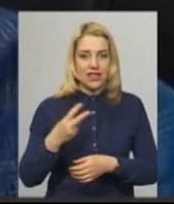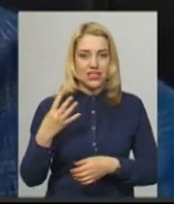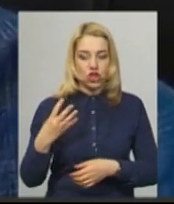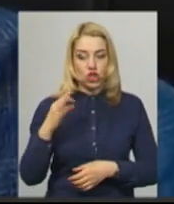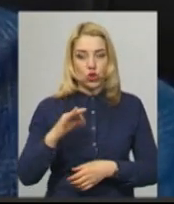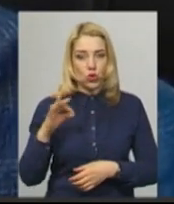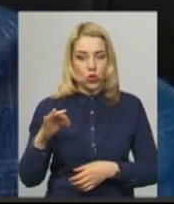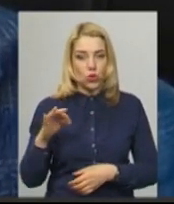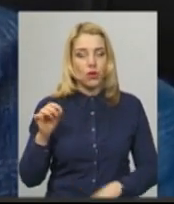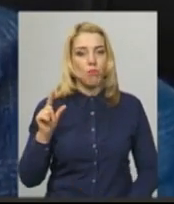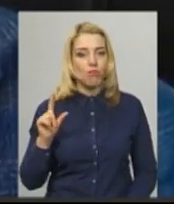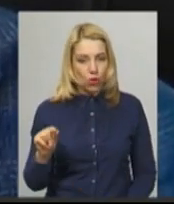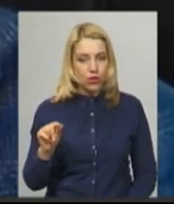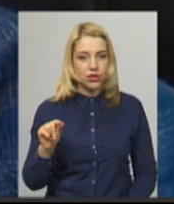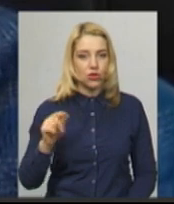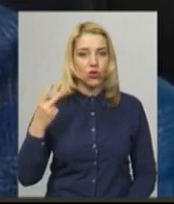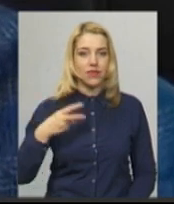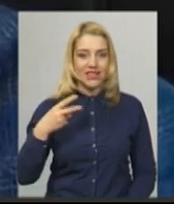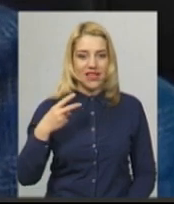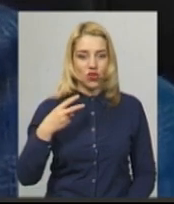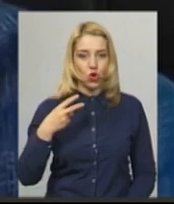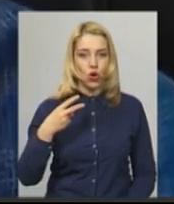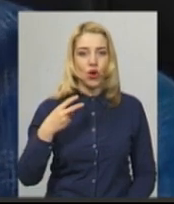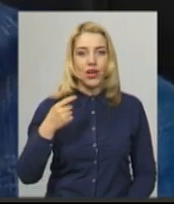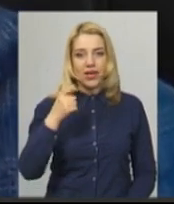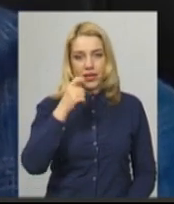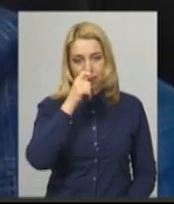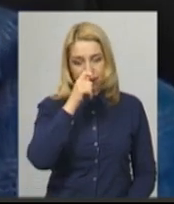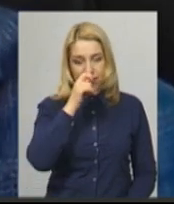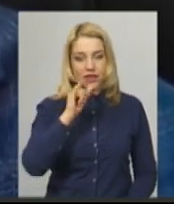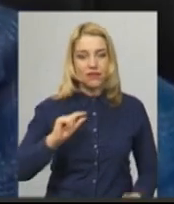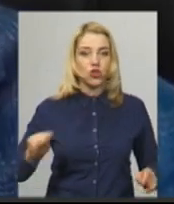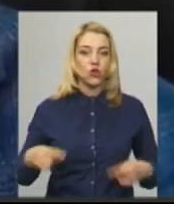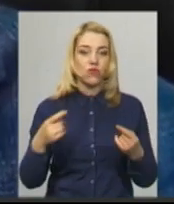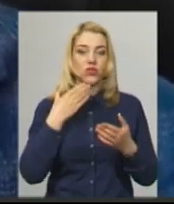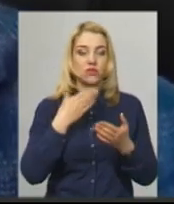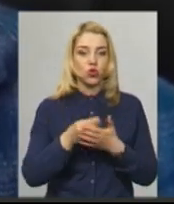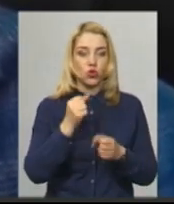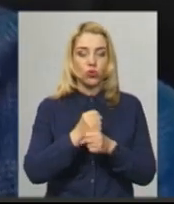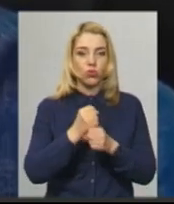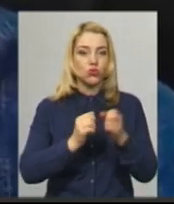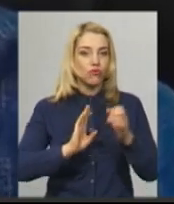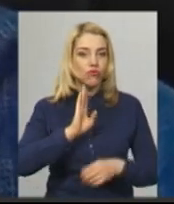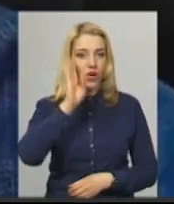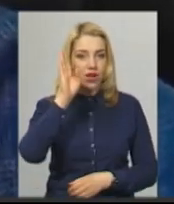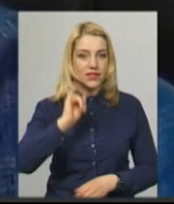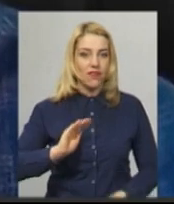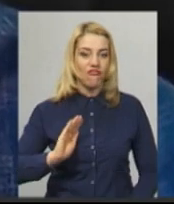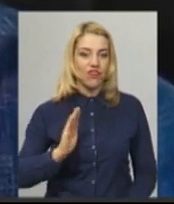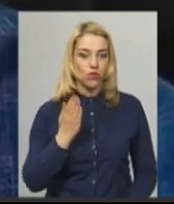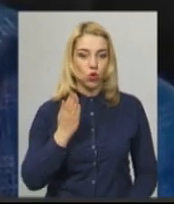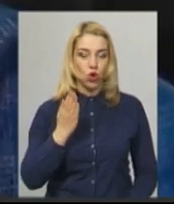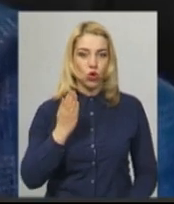понеділка 20 квітня. І відновить свою роботу фактично вже вранці у вівторок.